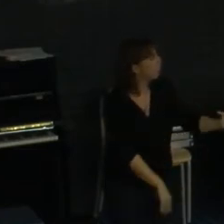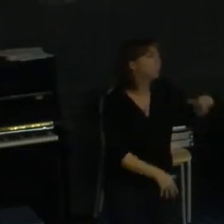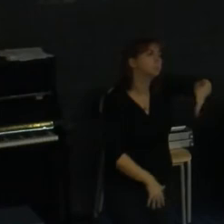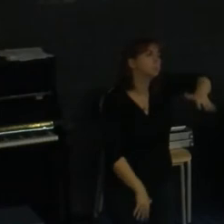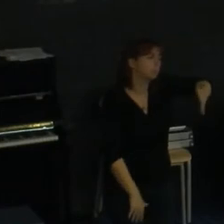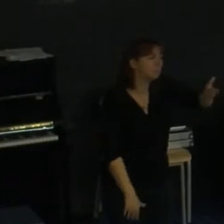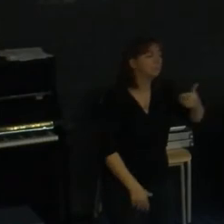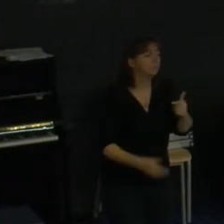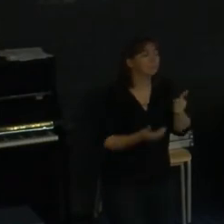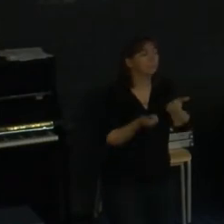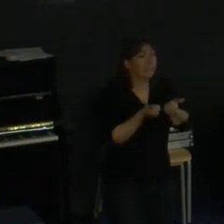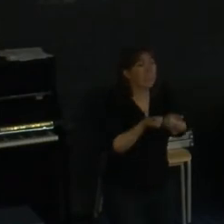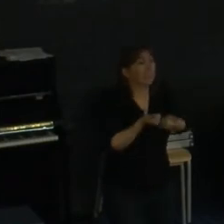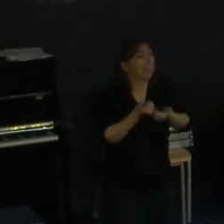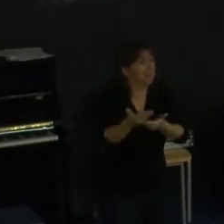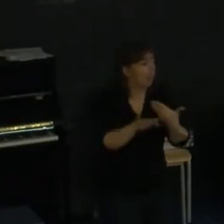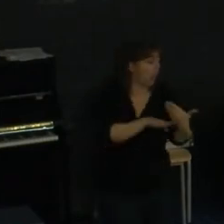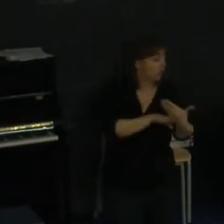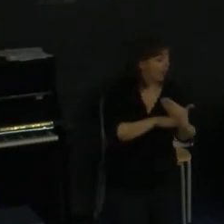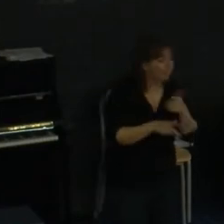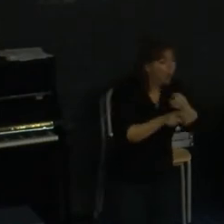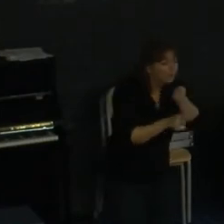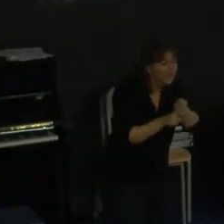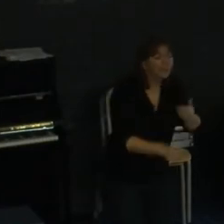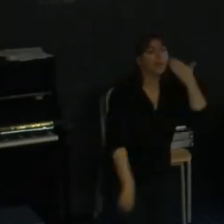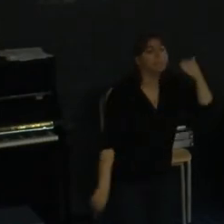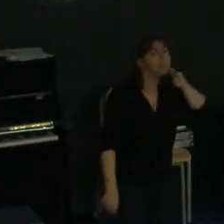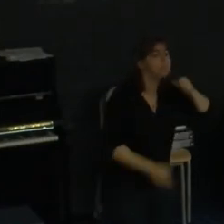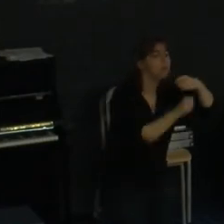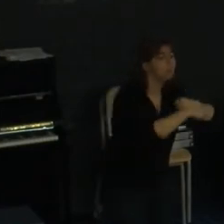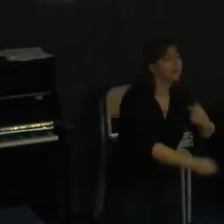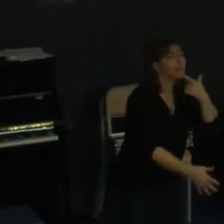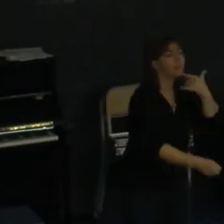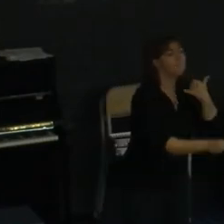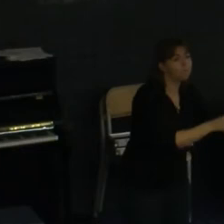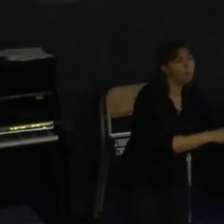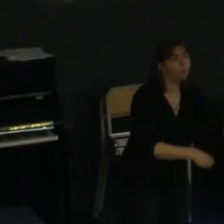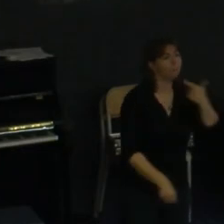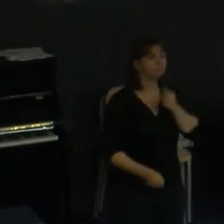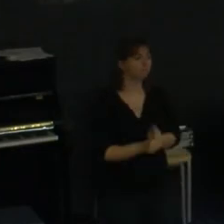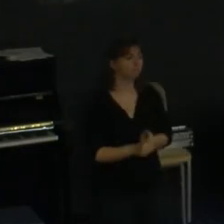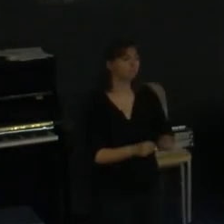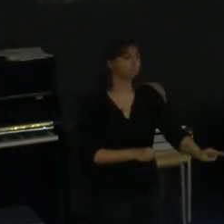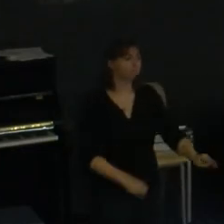Et... j'avais fait un test, si le mot de passe était erroné, je disais une méchanceté.